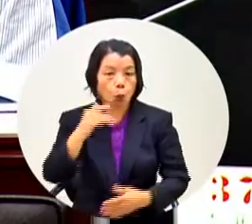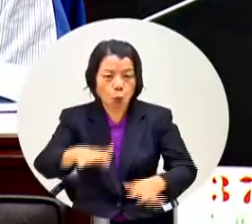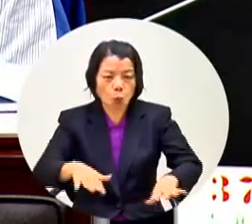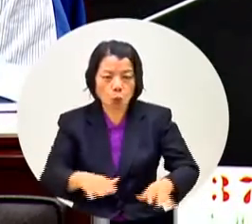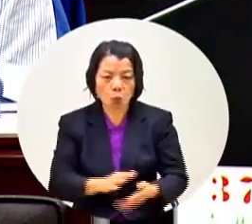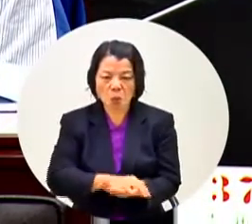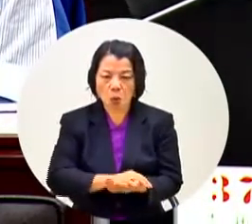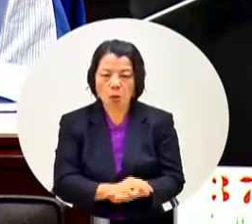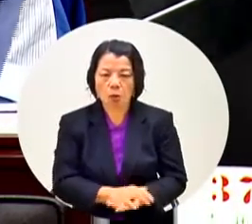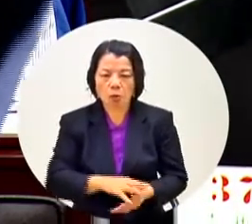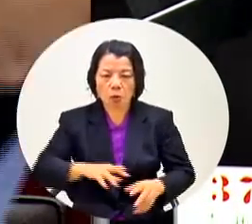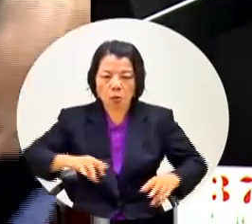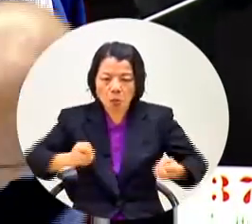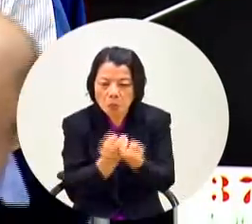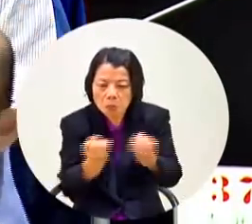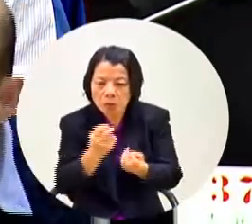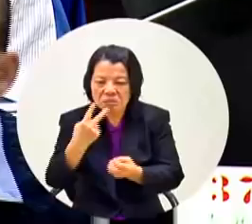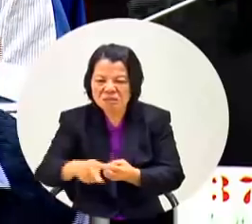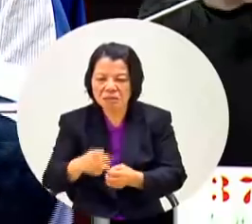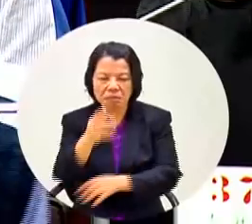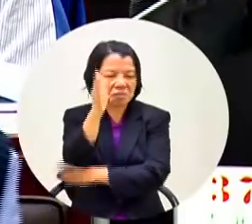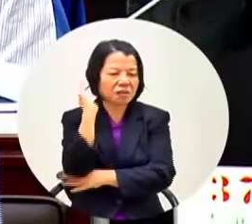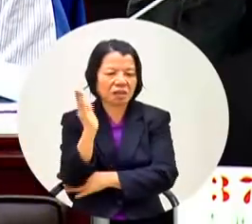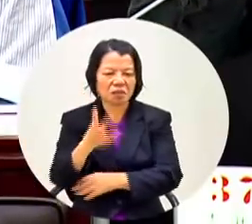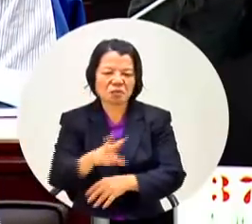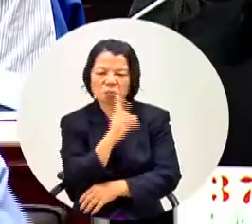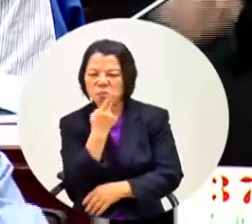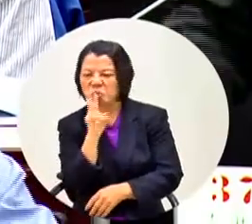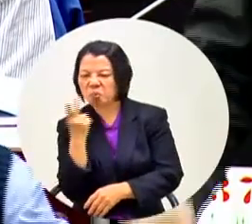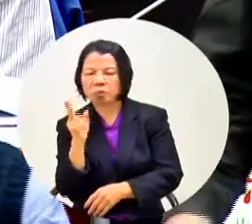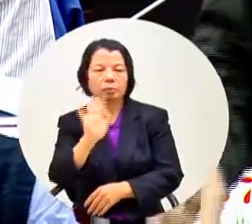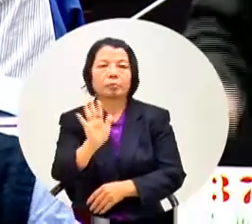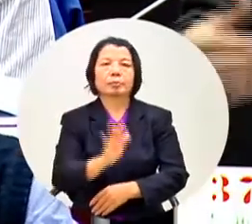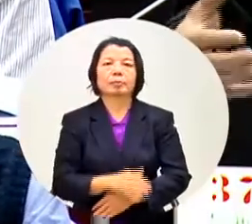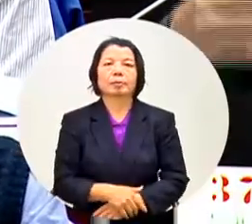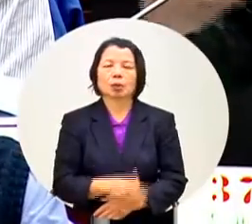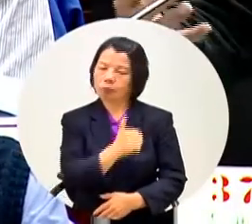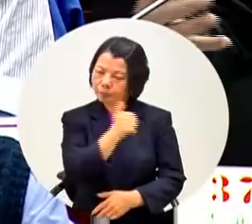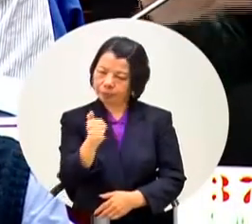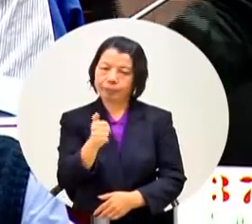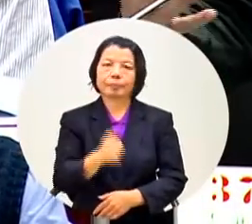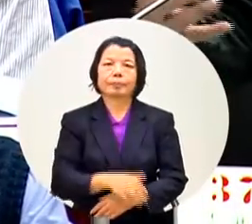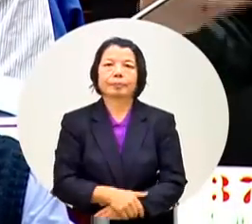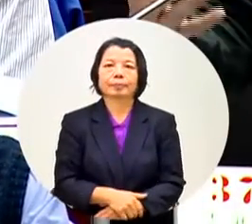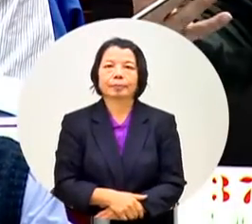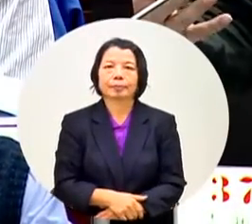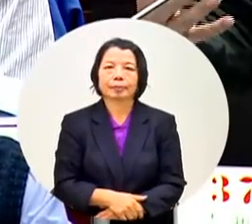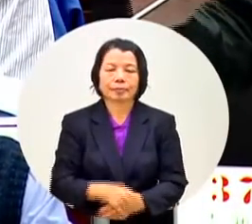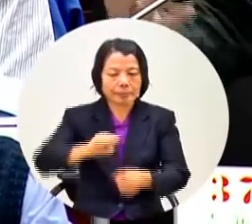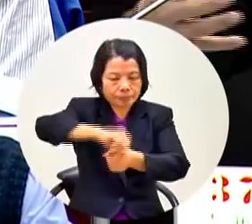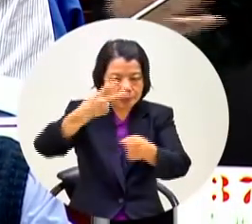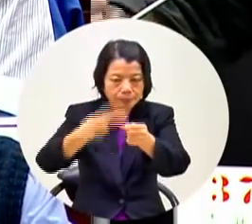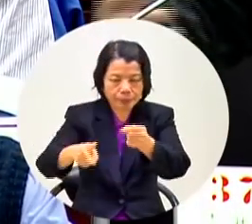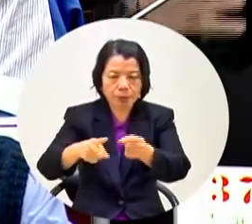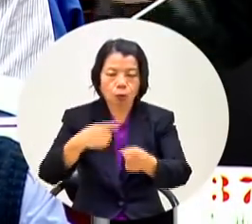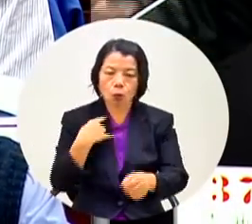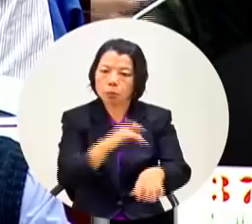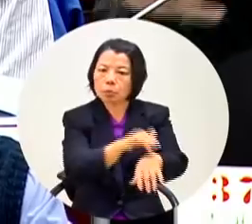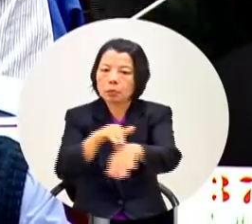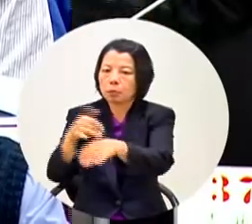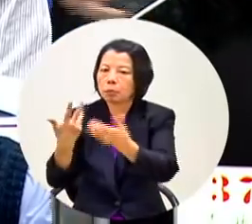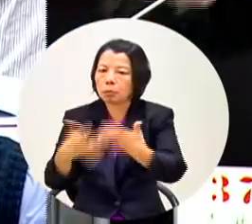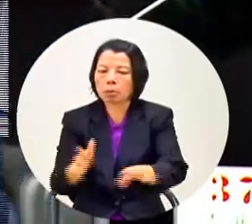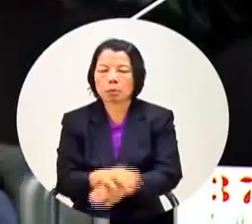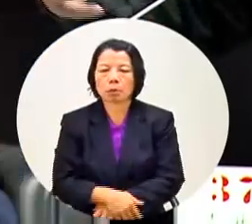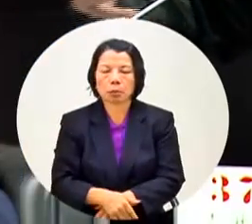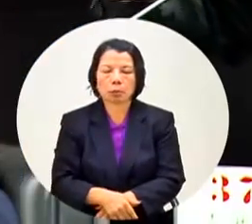感谢哈，好吧，谢谢。 来，再两分钟。 我们接触到很多支持反对的很多哈，他们大家的信，至